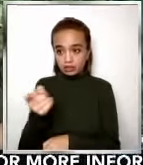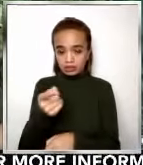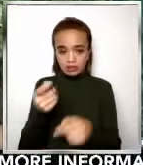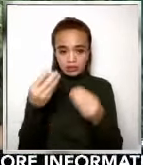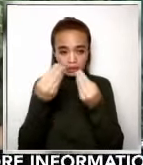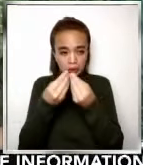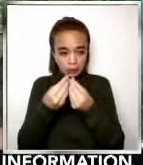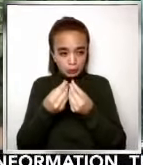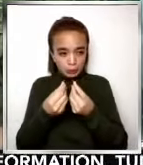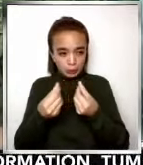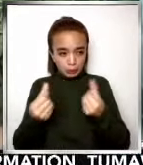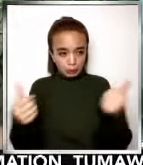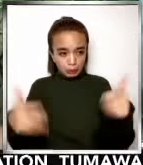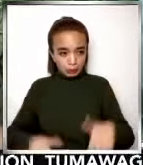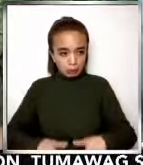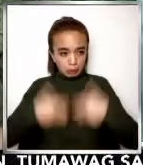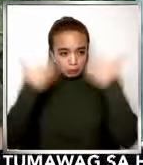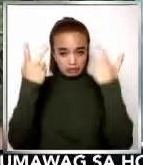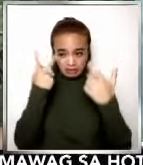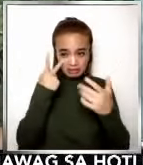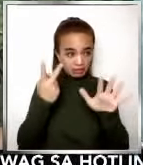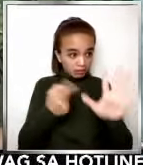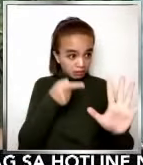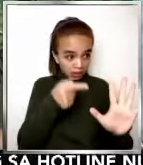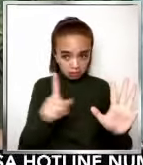yung tao eh. Oh. Diba?